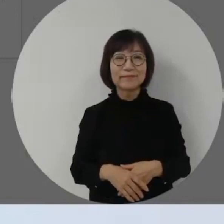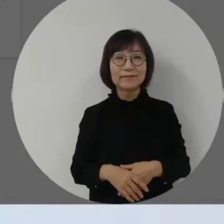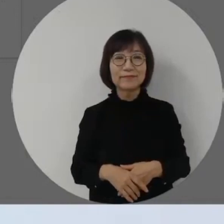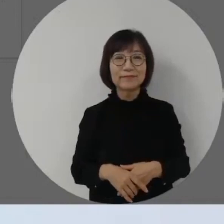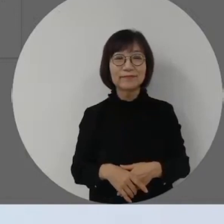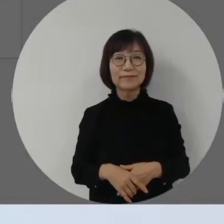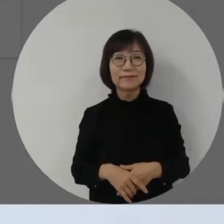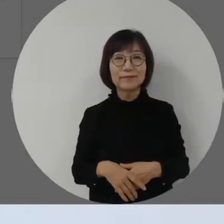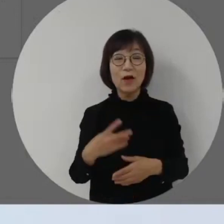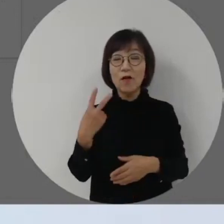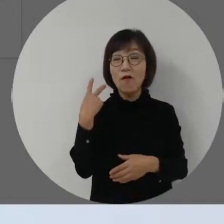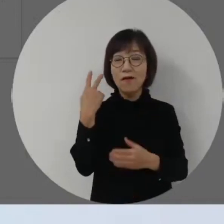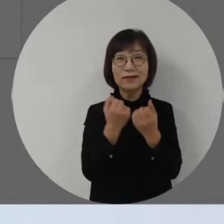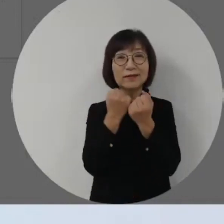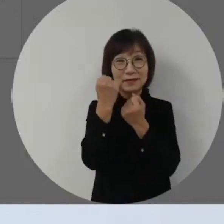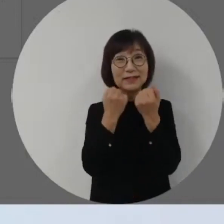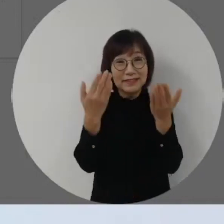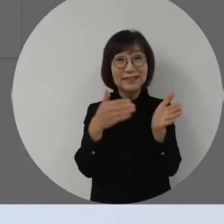됩니다.